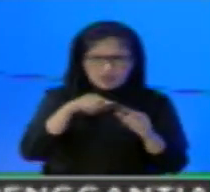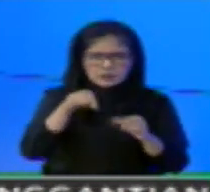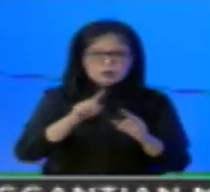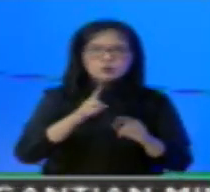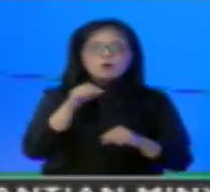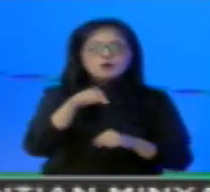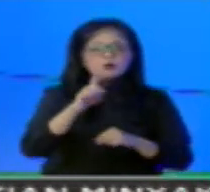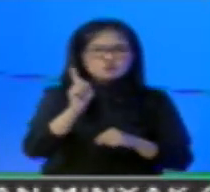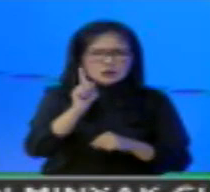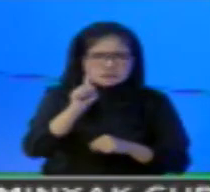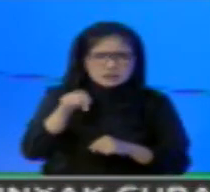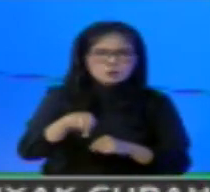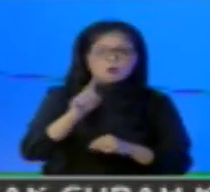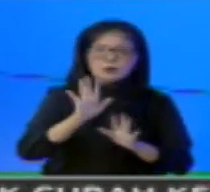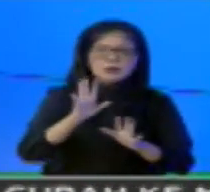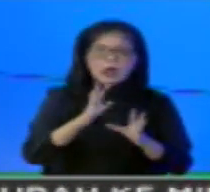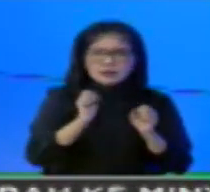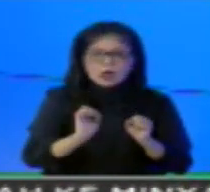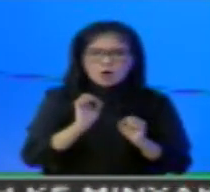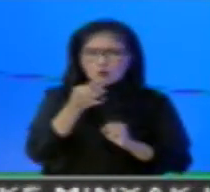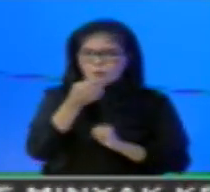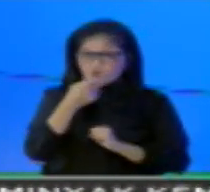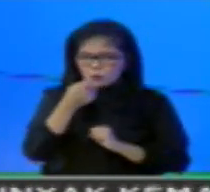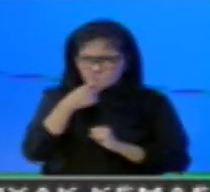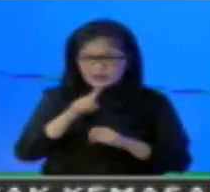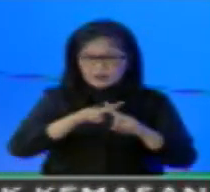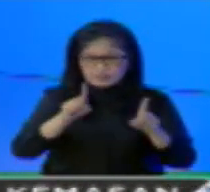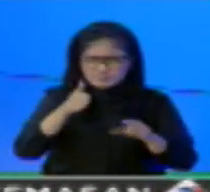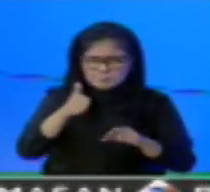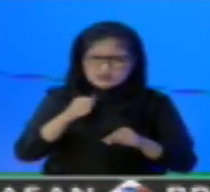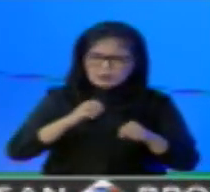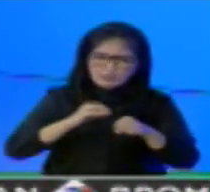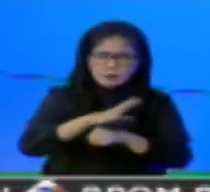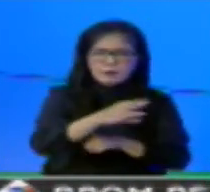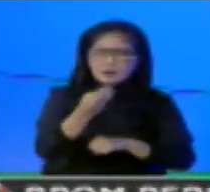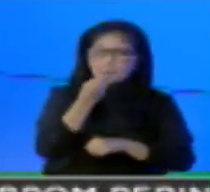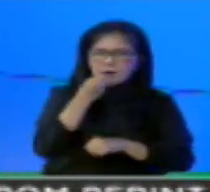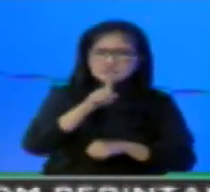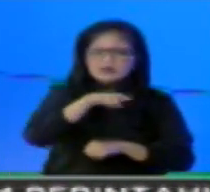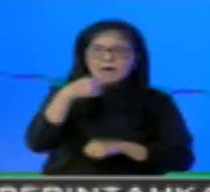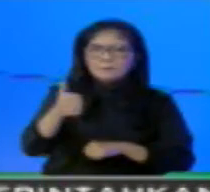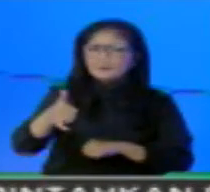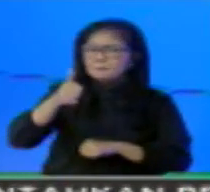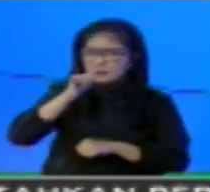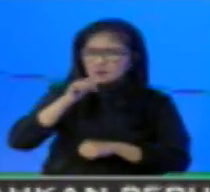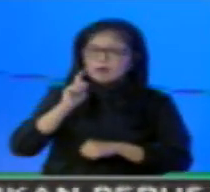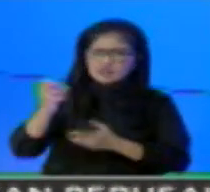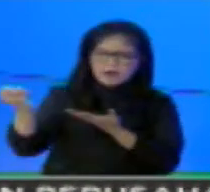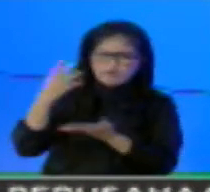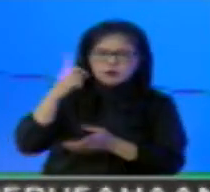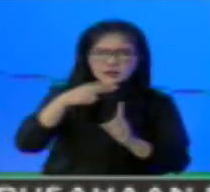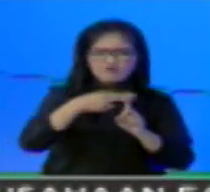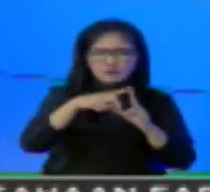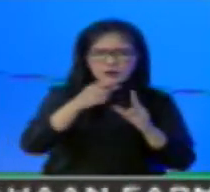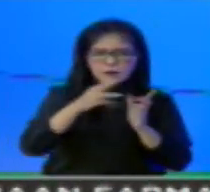merupakan polutan tidak hanya terdapat pada obat-obatan, tapi juga bisa memapar makanan hingga minuman. Dan berikut pernyataan